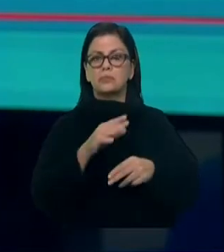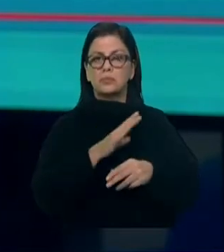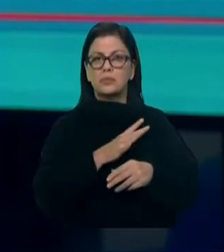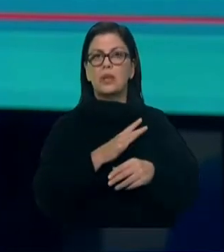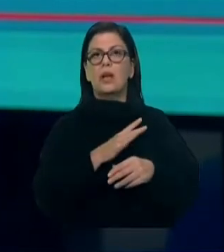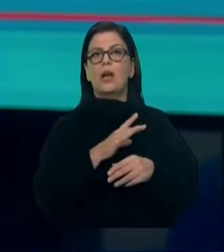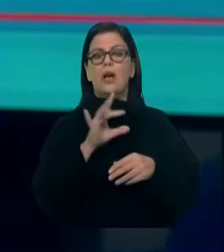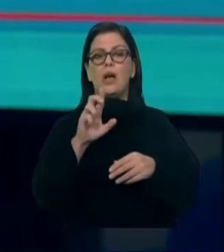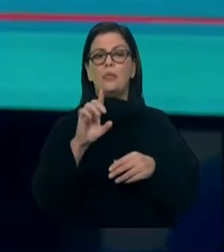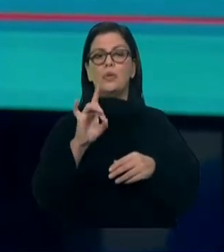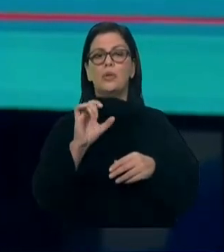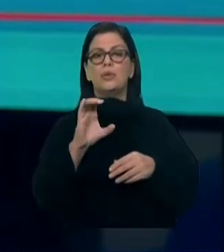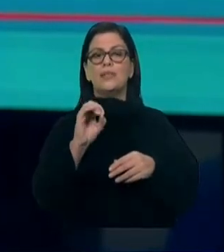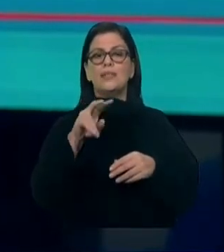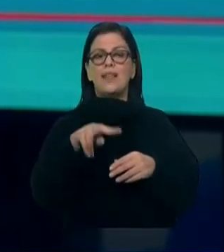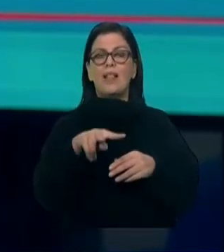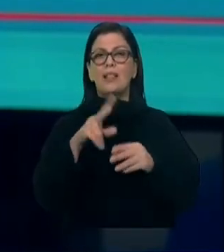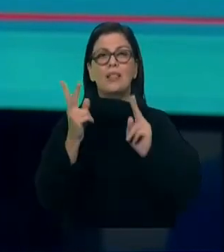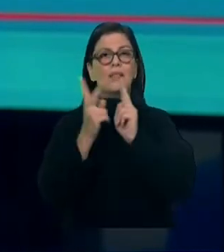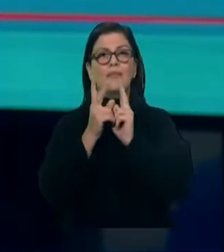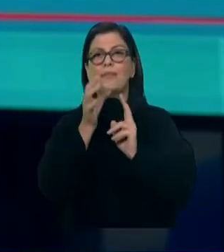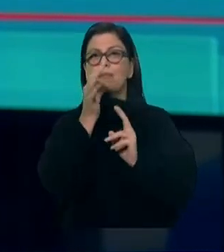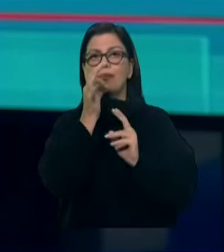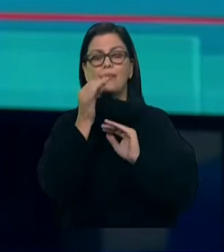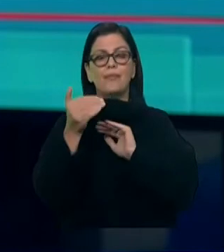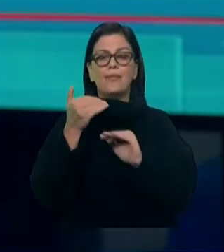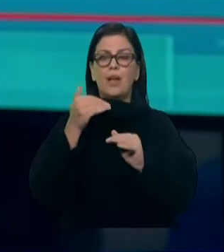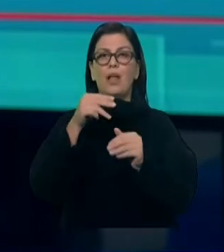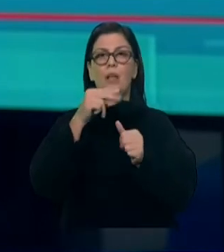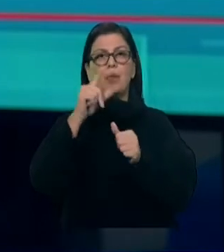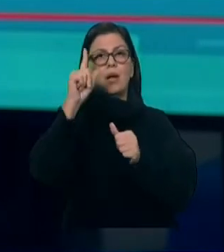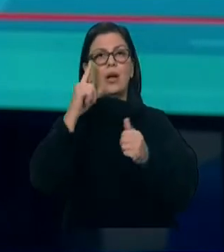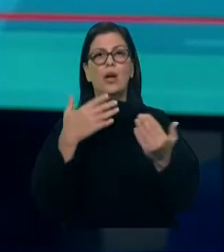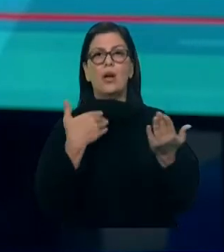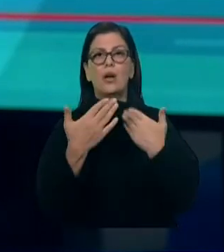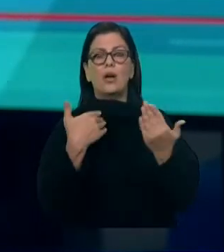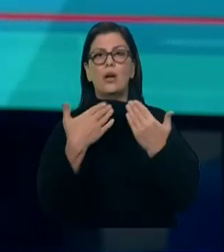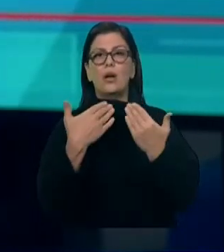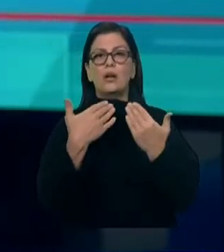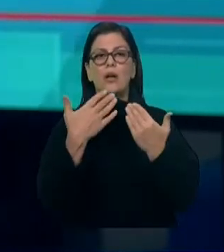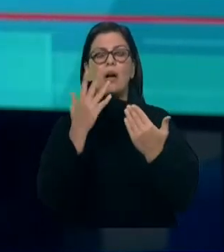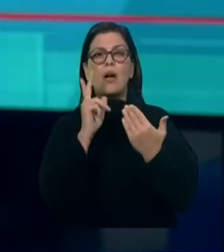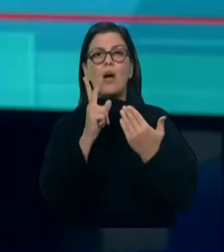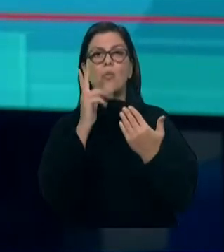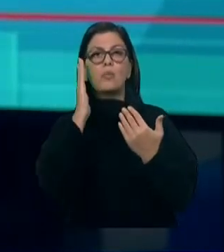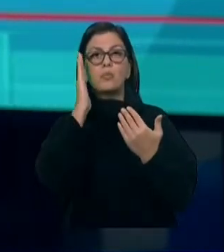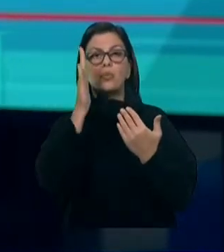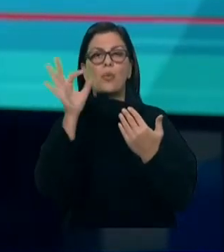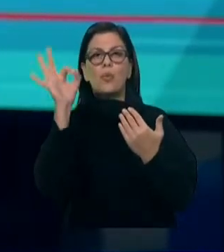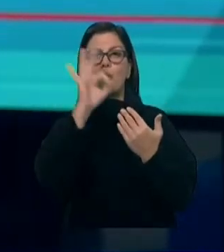Brüsseldən öncə keçirilən bu görüşün Ermənistan və Azərbaycan münasibətlərinə necə təsir edəcəyi